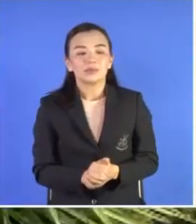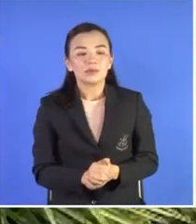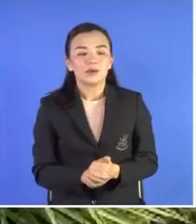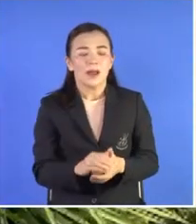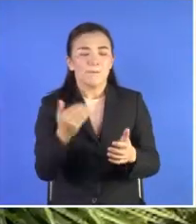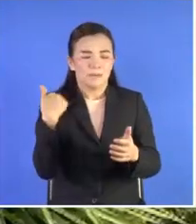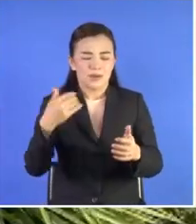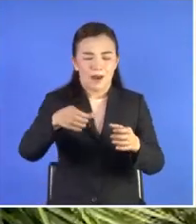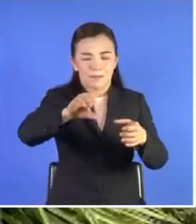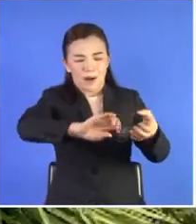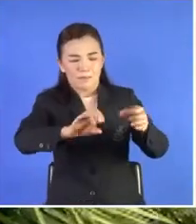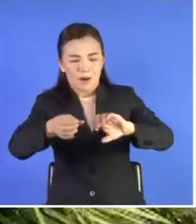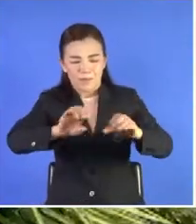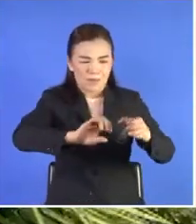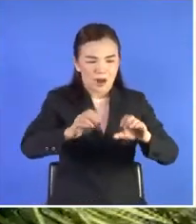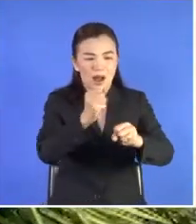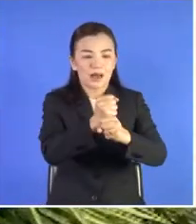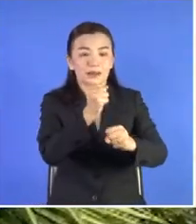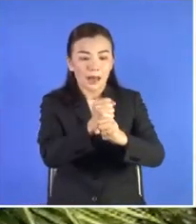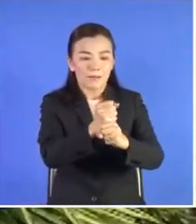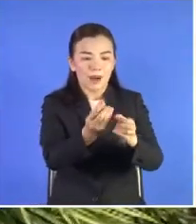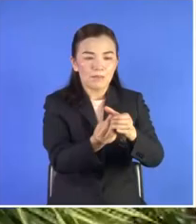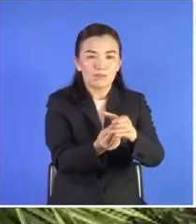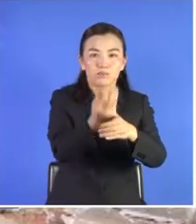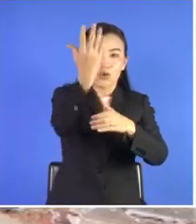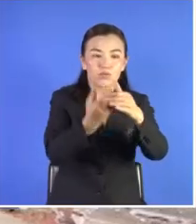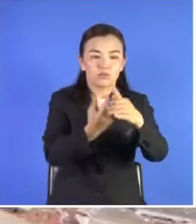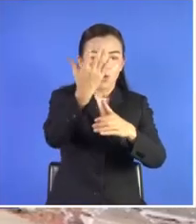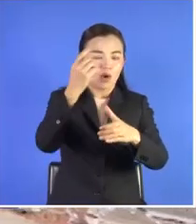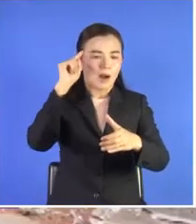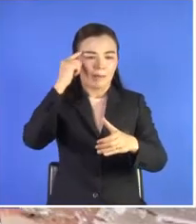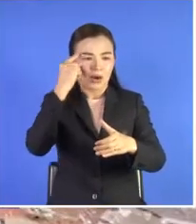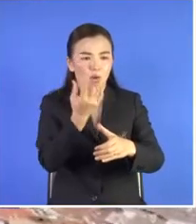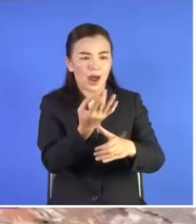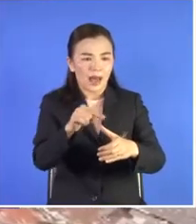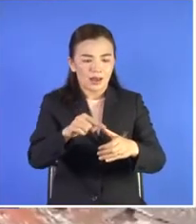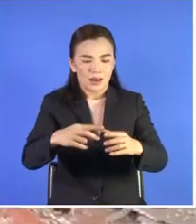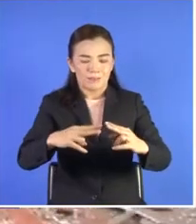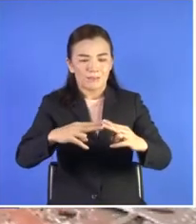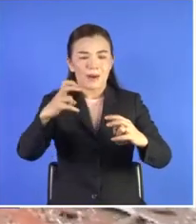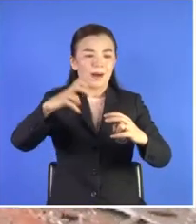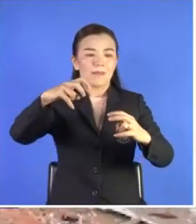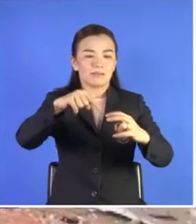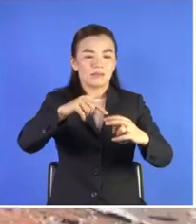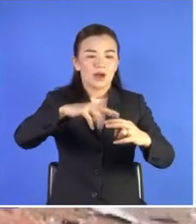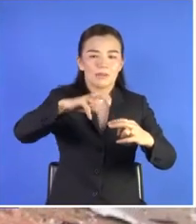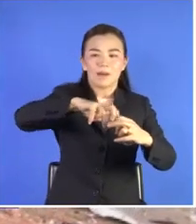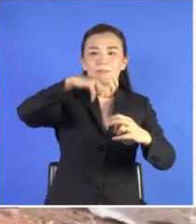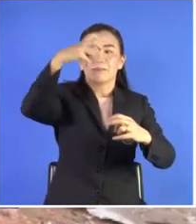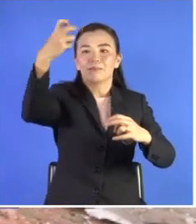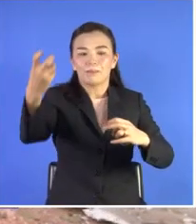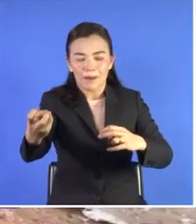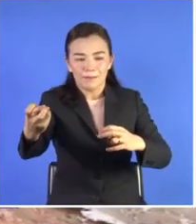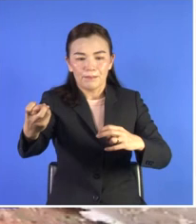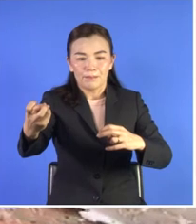คมีจำพวกดินปืนเพื่อทำพลุและก็ดอกไม้ไฟและก็ไม่ทราบว่าเป็นเพราะอะไรมันเกิดประกายไฟขึ้นและสะเก็ดไฟก็ไปโดนกับดอกไม้